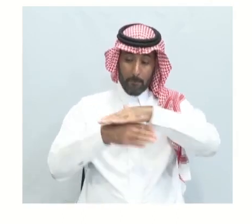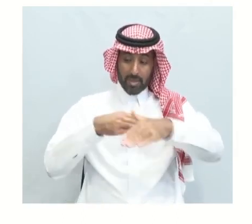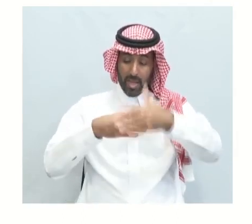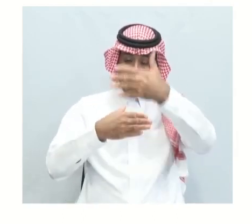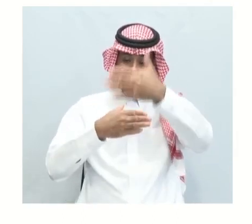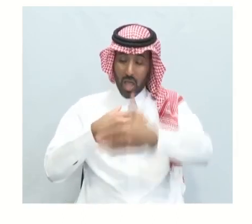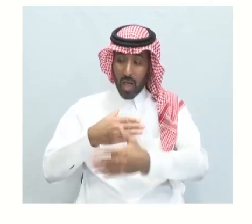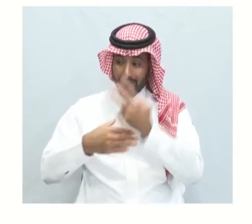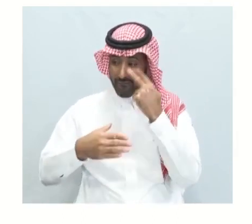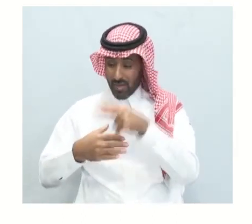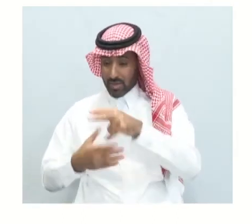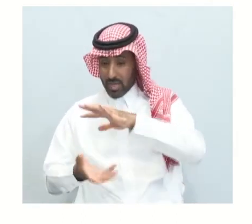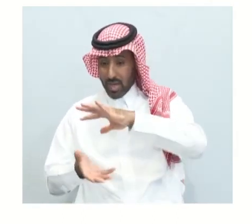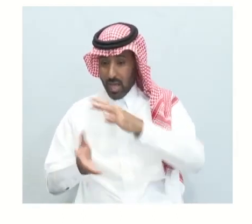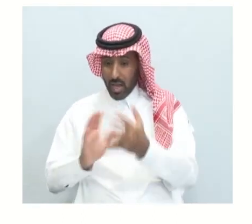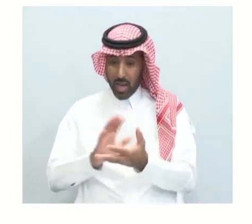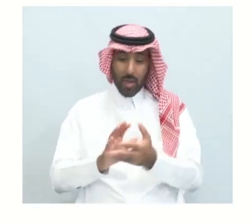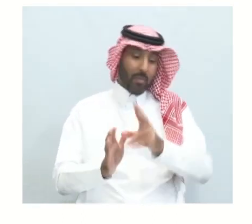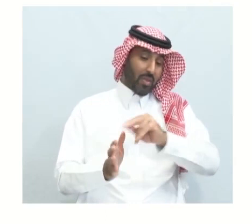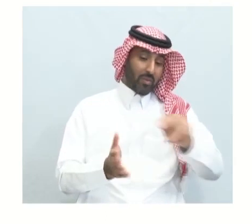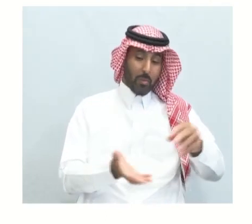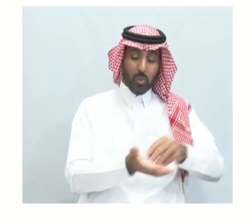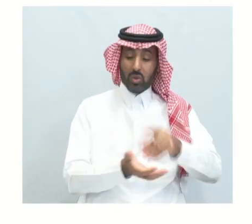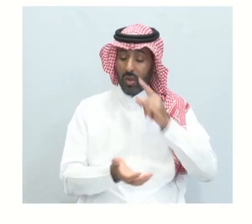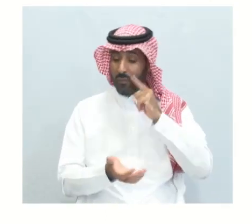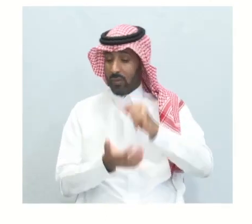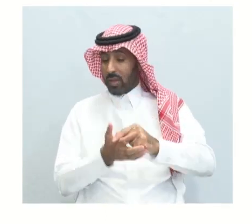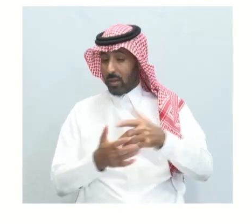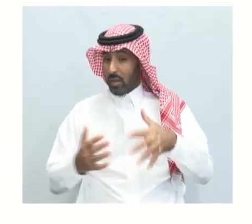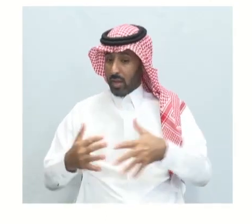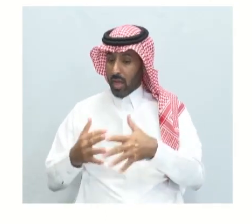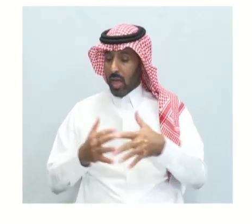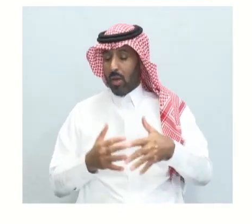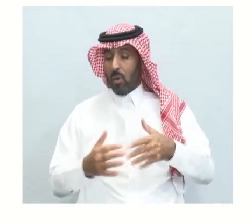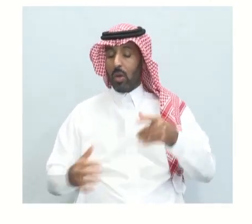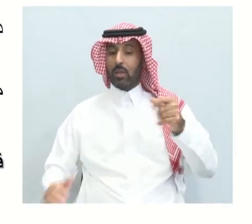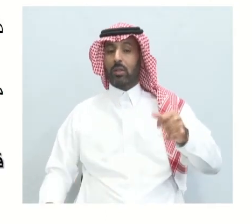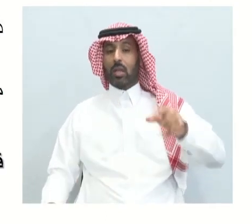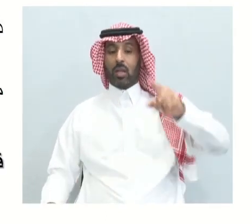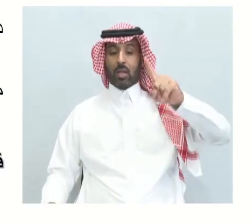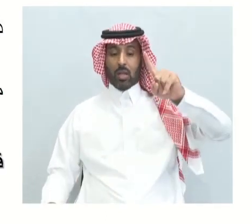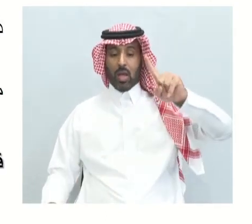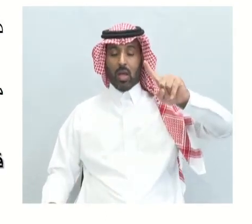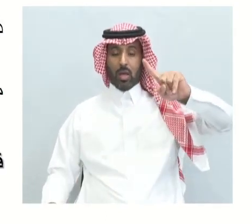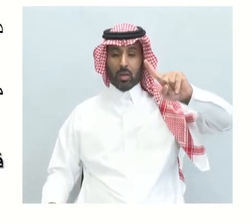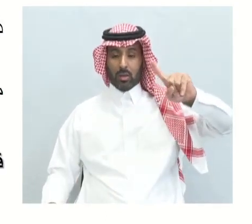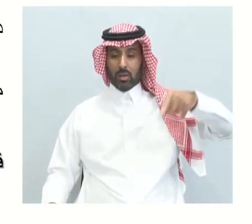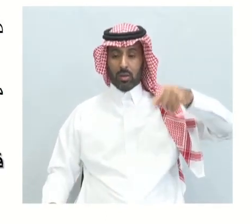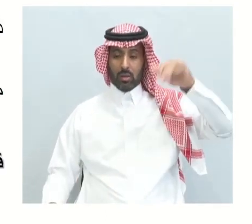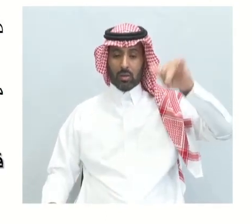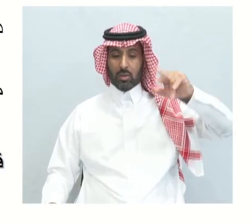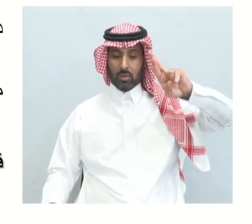وتشبه تلك الموجوده في ولايه اريزونا بالولايات المتحده الامريكيه